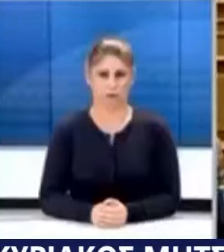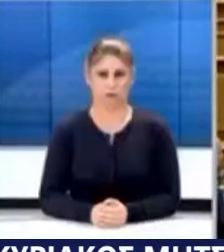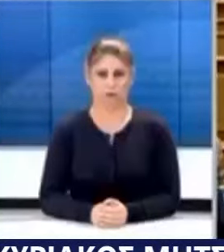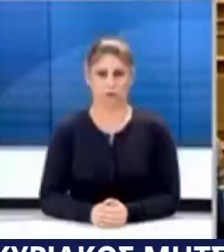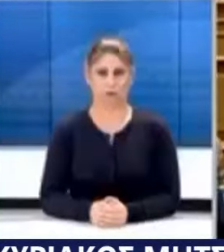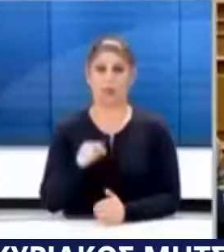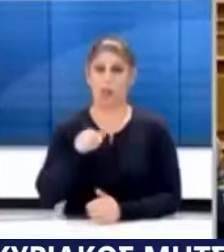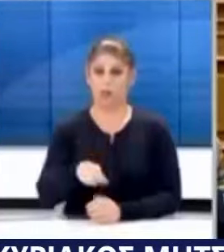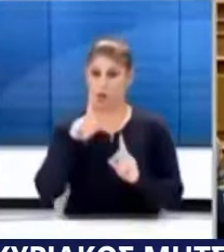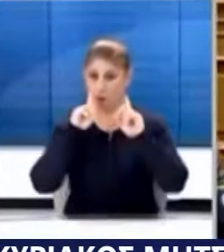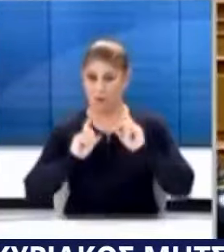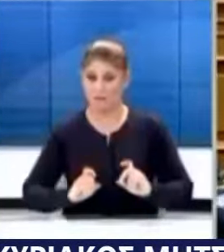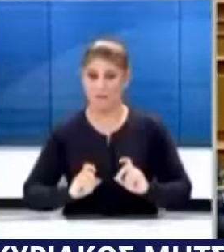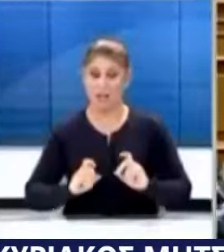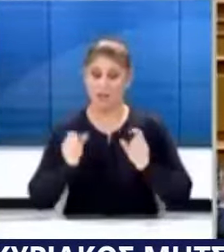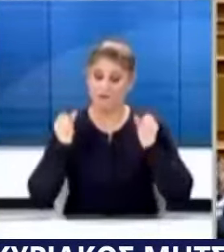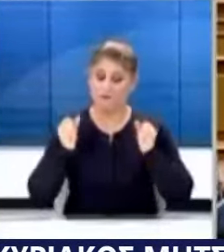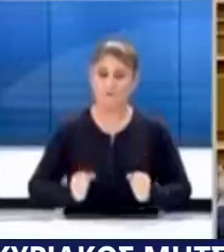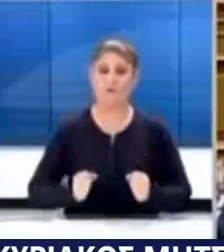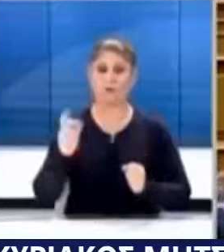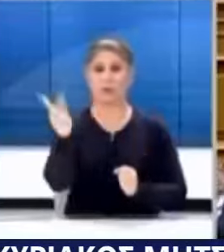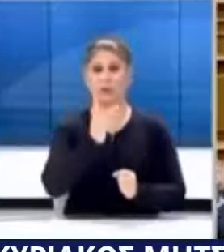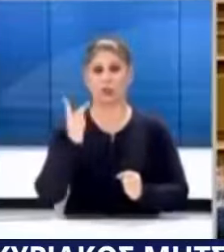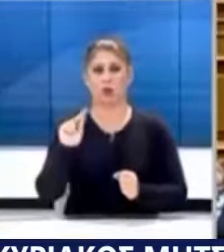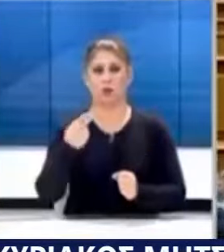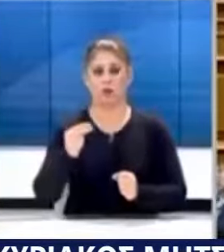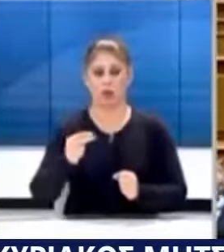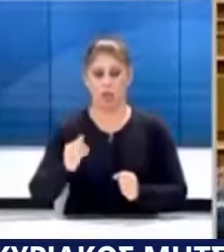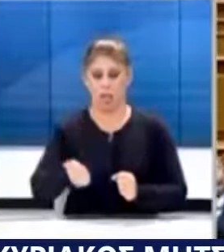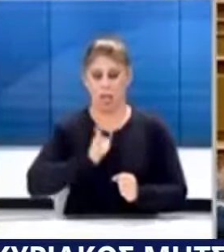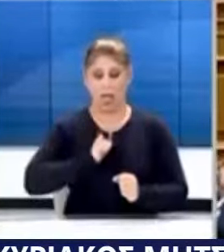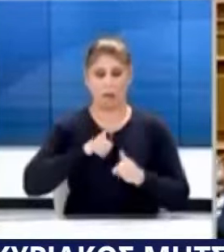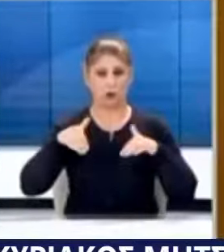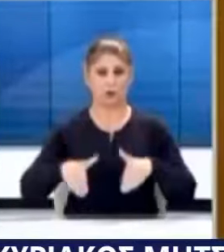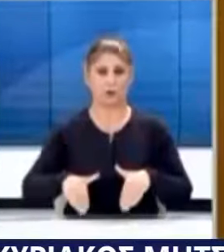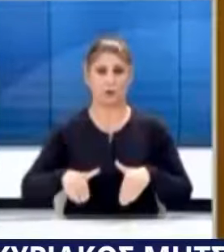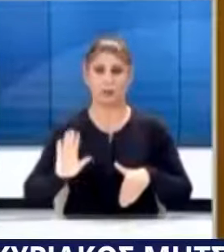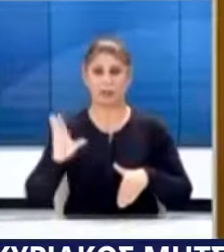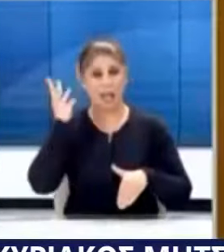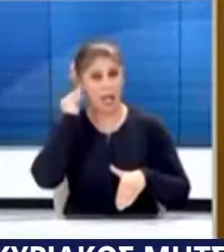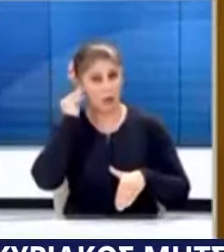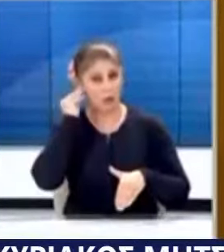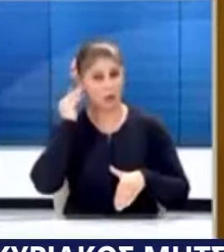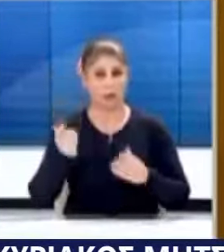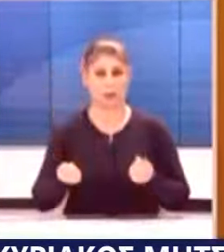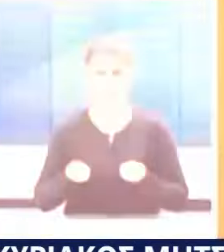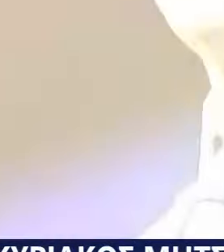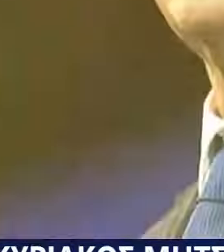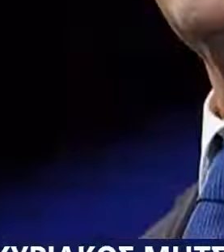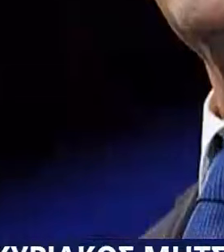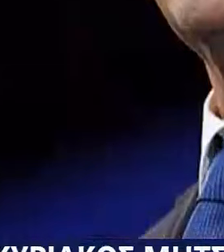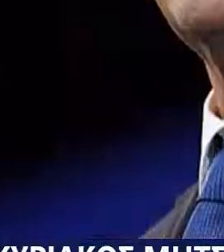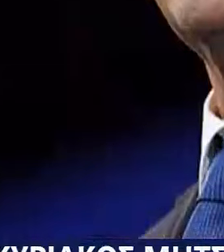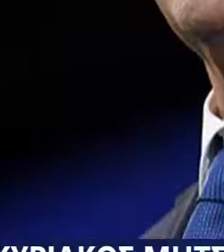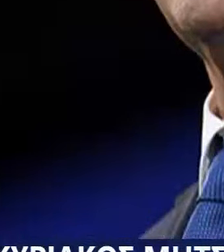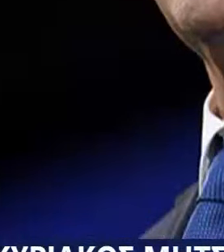Και αυτό επιβάλλει ο στοιχειώδης κοινοβουλευτικός αυτοσεβασμός, μιας και άκουσα να χρησιμοποιείται αυτή η λέξη.